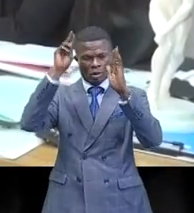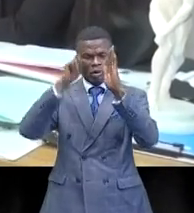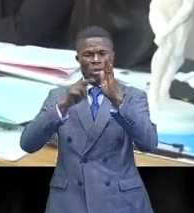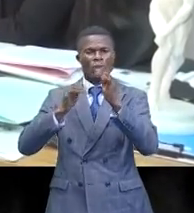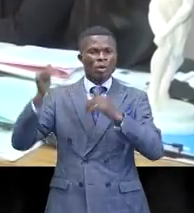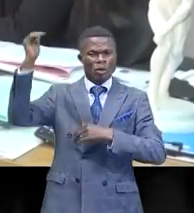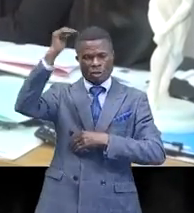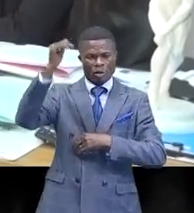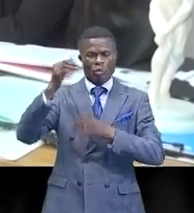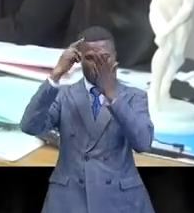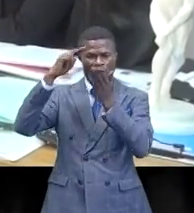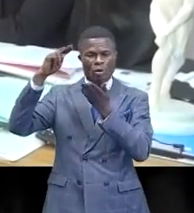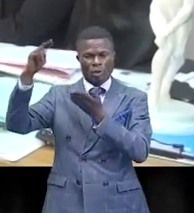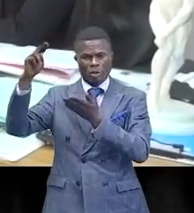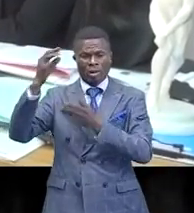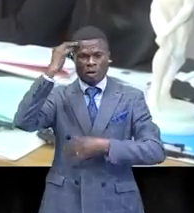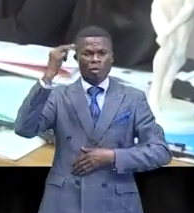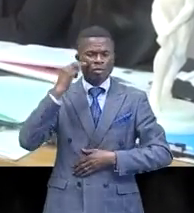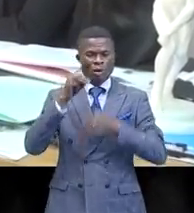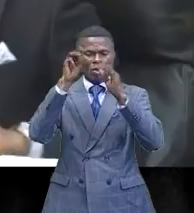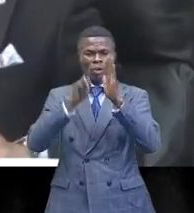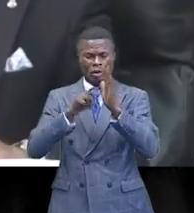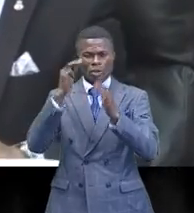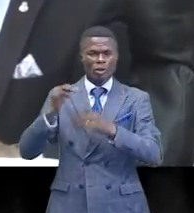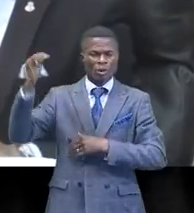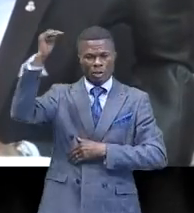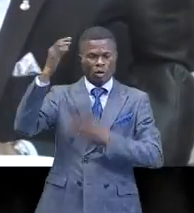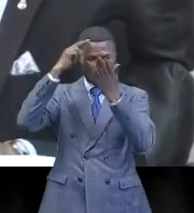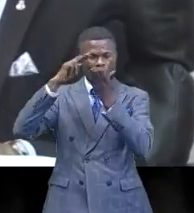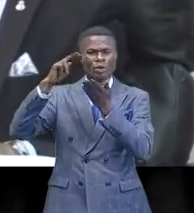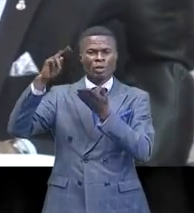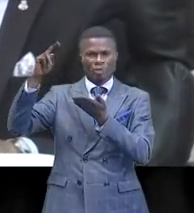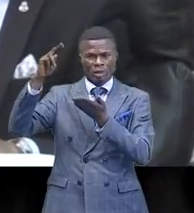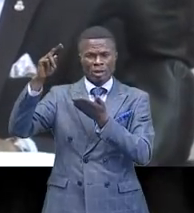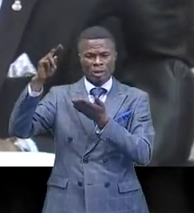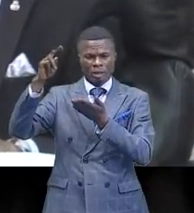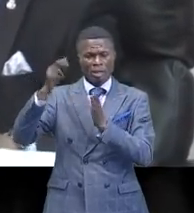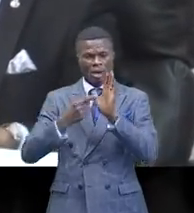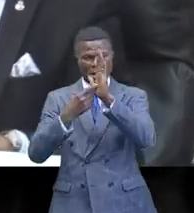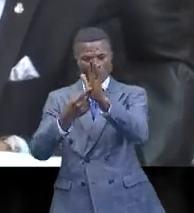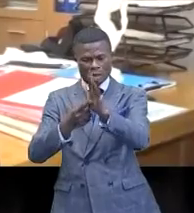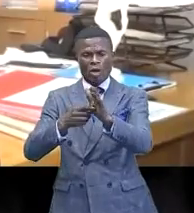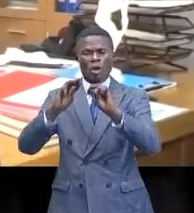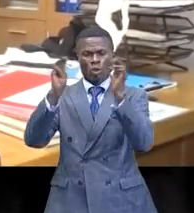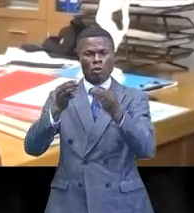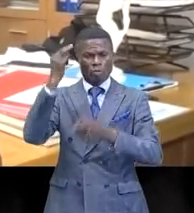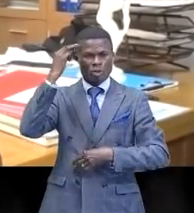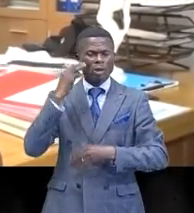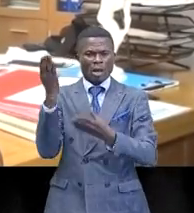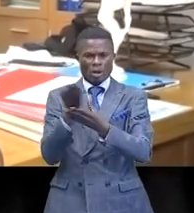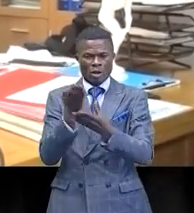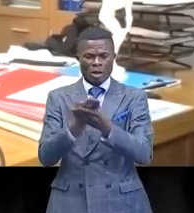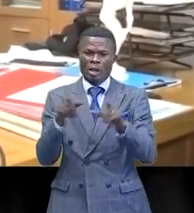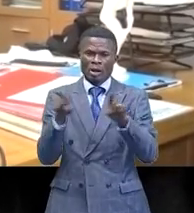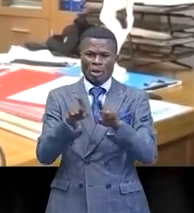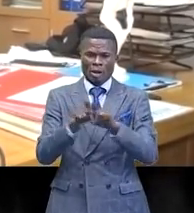et universitaire. Le ministre de l'enseignement supérieur et universitaire a présenté au Conseil le dossier